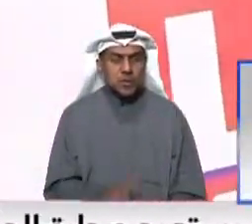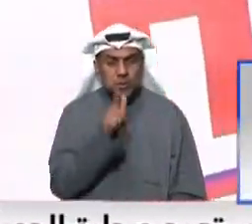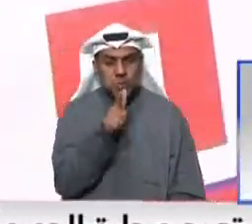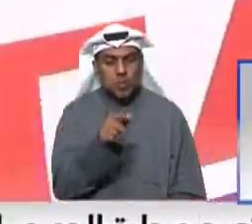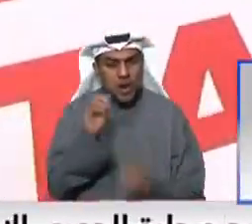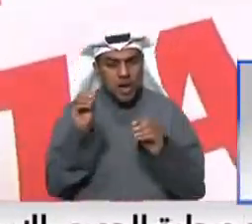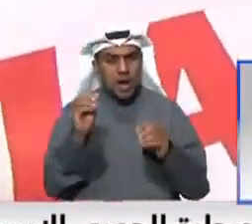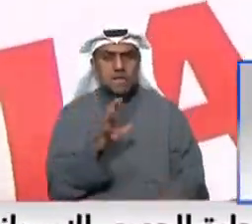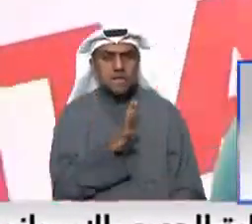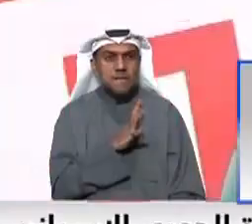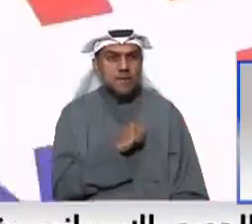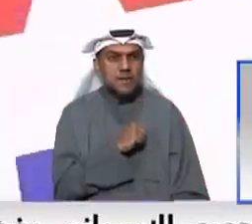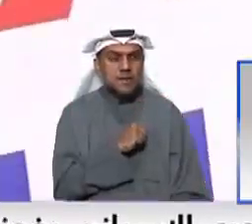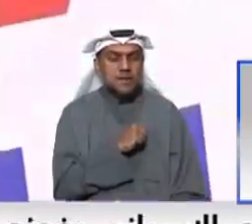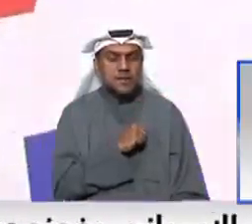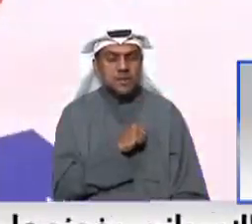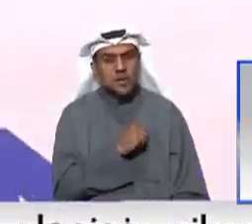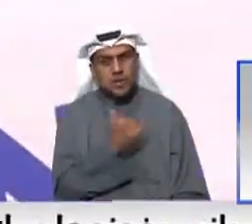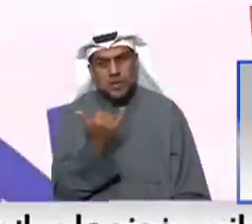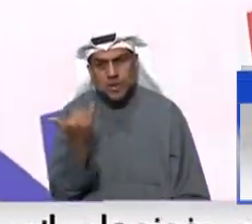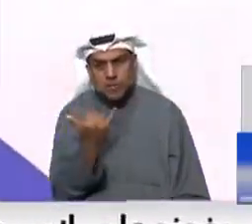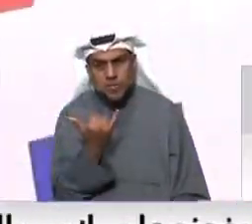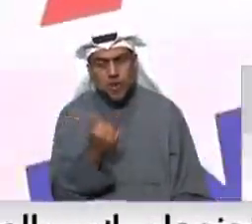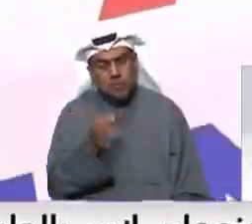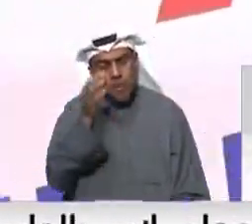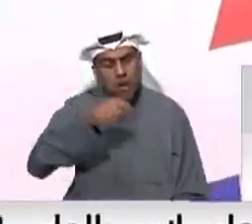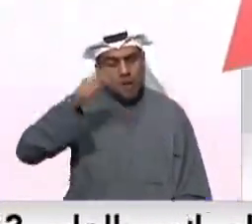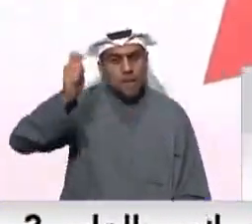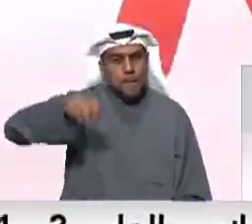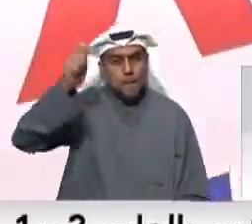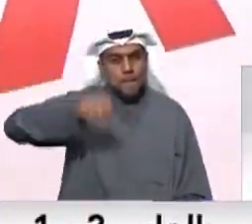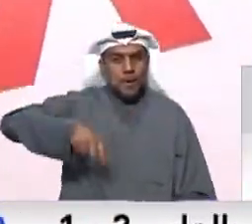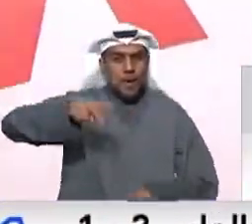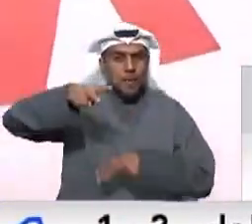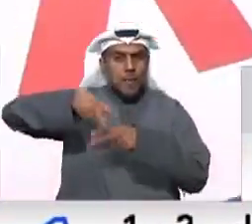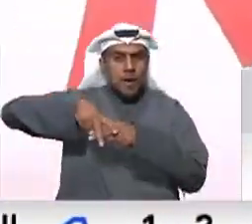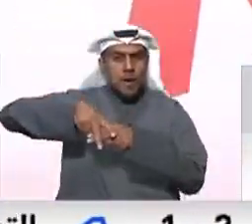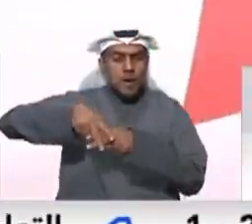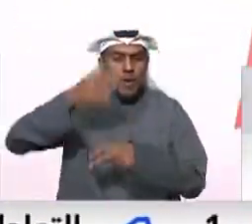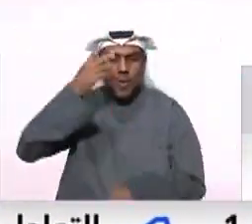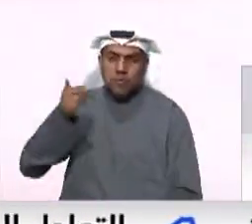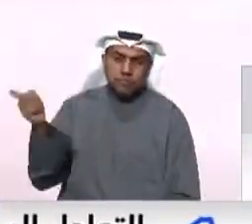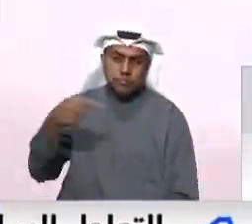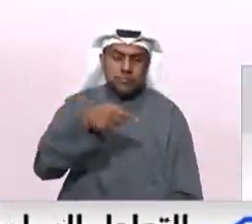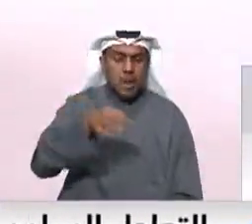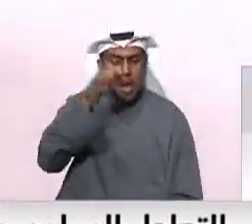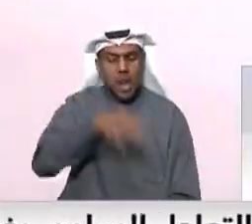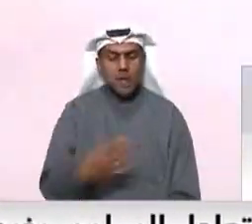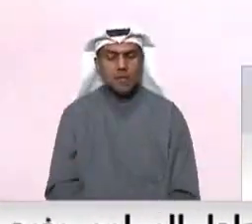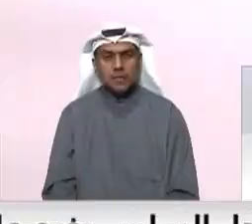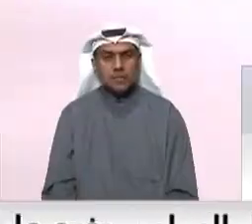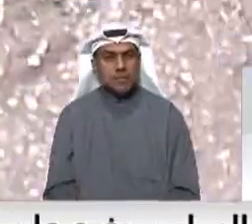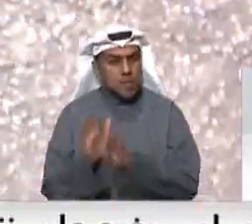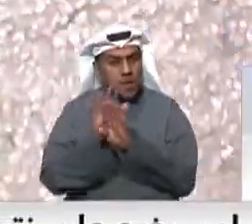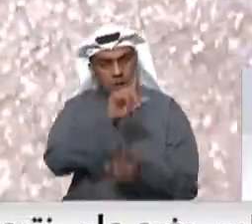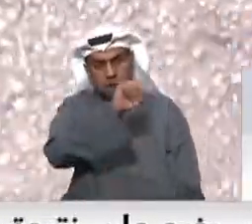نتضامن مع فلسطين ونطالب بمحاكمة إسرائيل على جرائمه وأن تكف حكومتنا عن دعم ذلك المحتل.